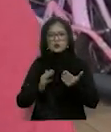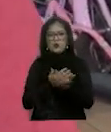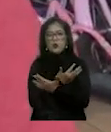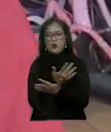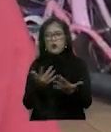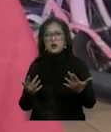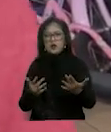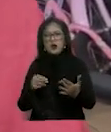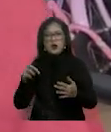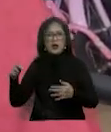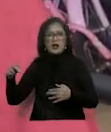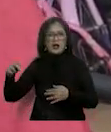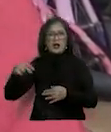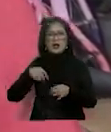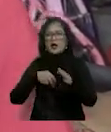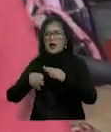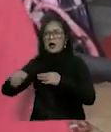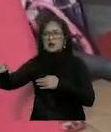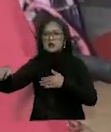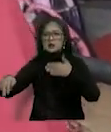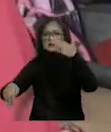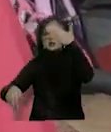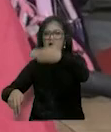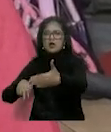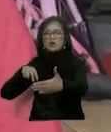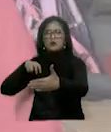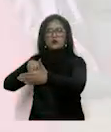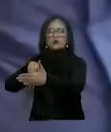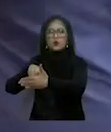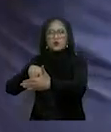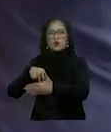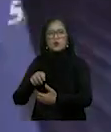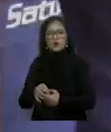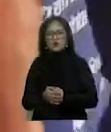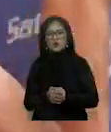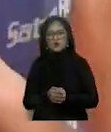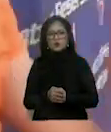sana, gangnya buntu. Oh, dia kejebak di gang buntu.